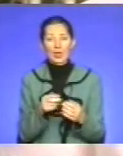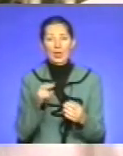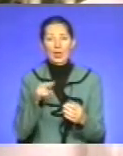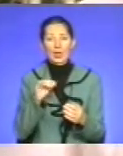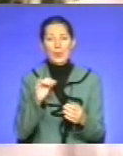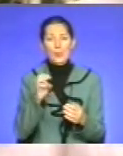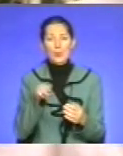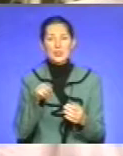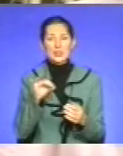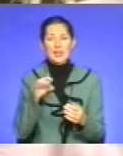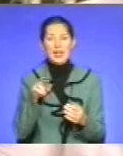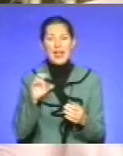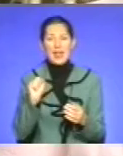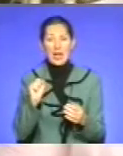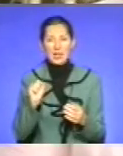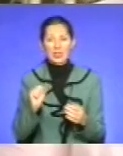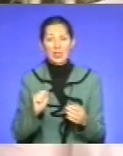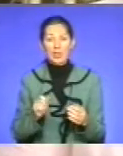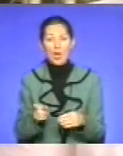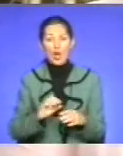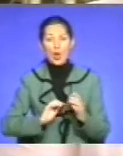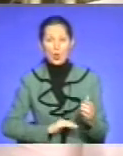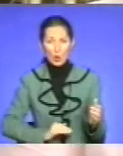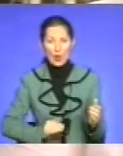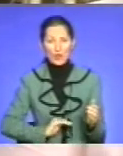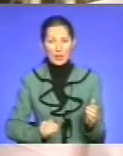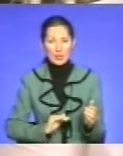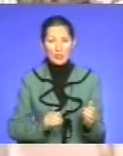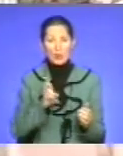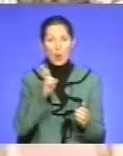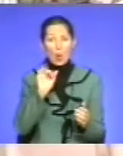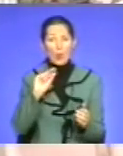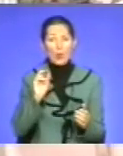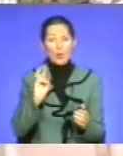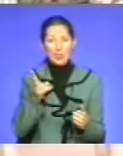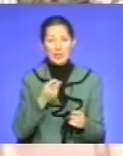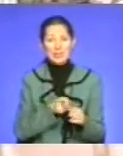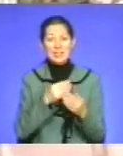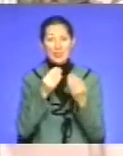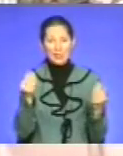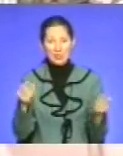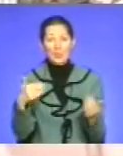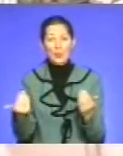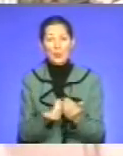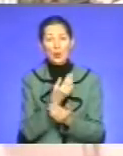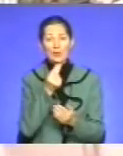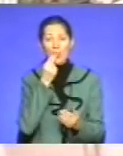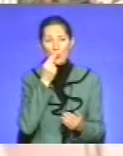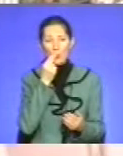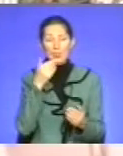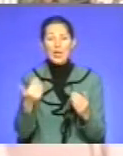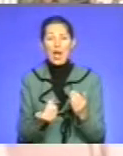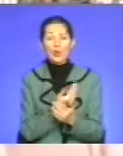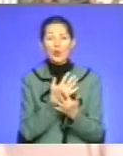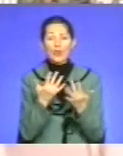дистиляти товариства дистилерів місто Бучич. На цій виставці поновлена продукція, нові види,